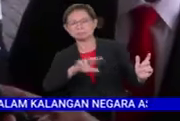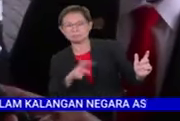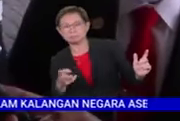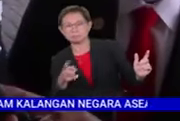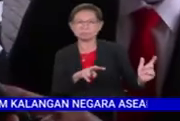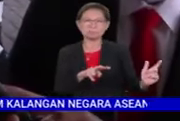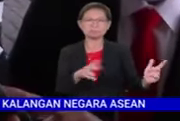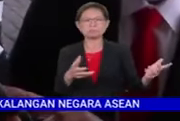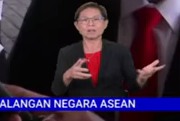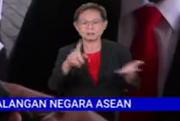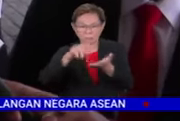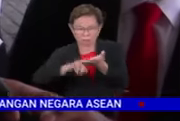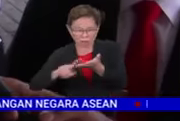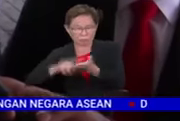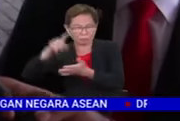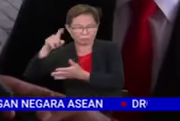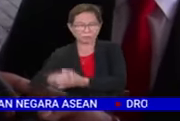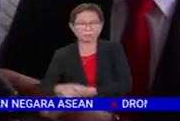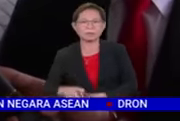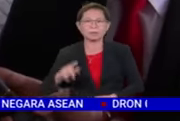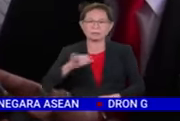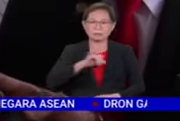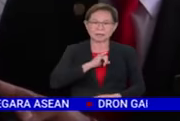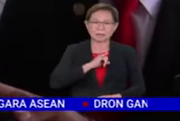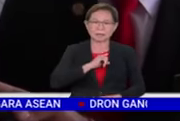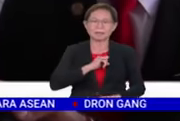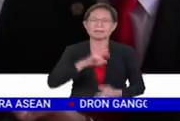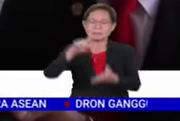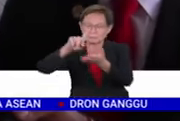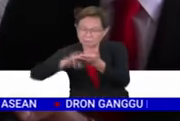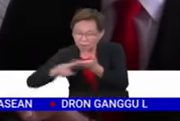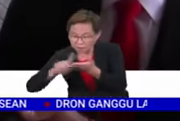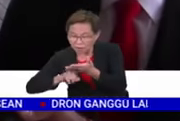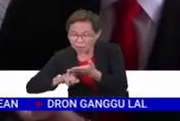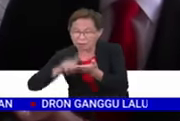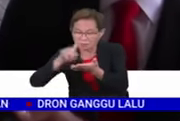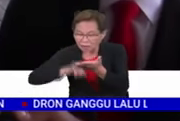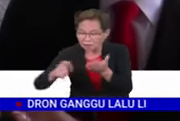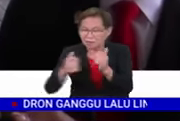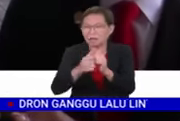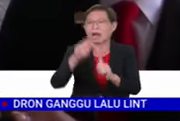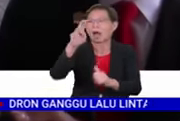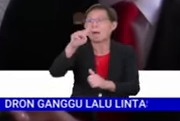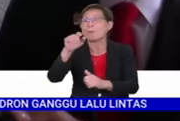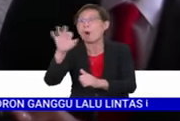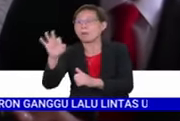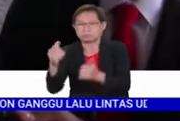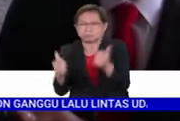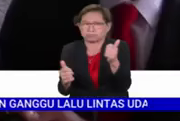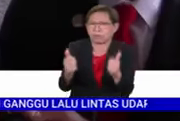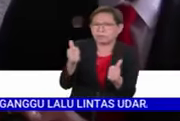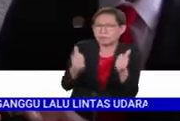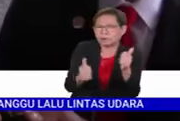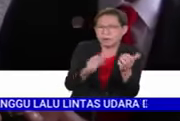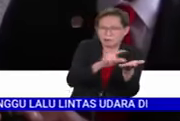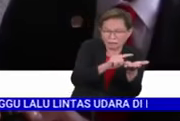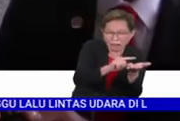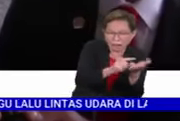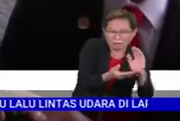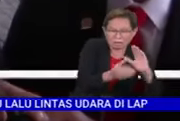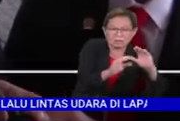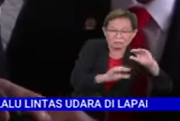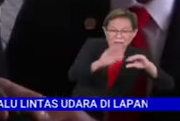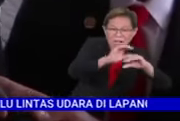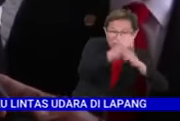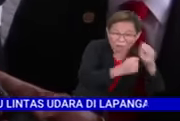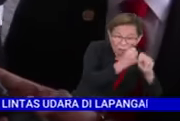Ada kekal. Cuma saya nak kena semak dengan Kementerian Kewangan sama ada dia berbentuk kenaikan tahunan ataupun